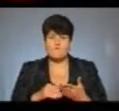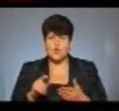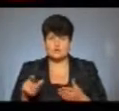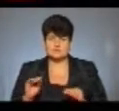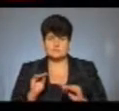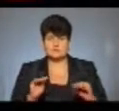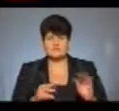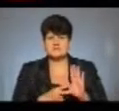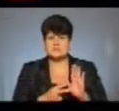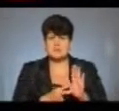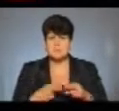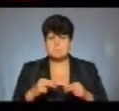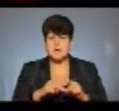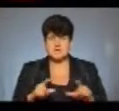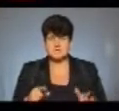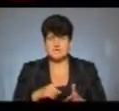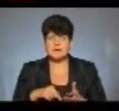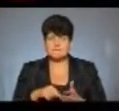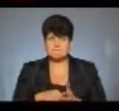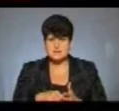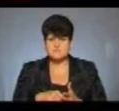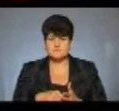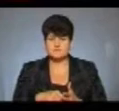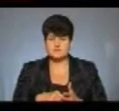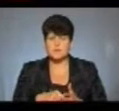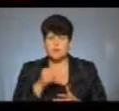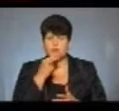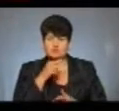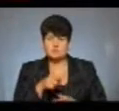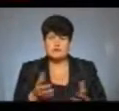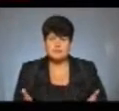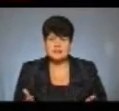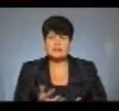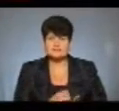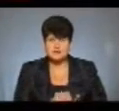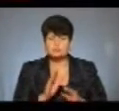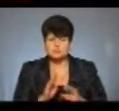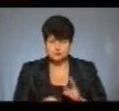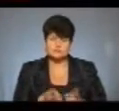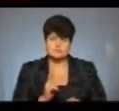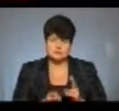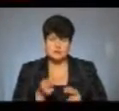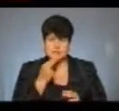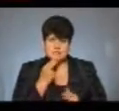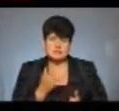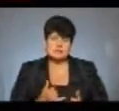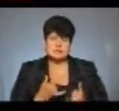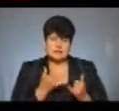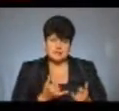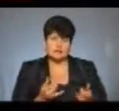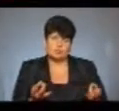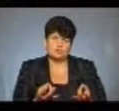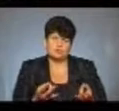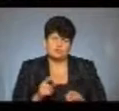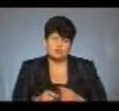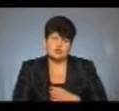7 магазинах міста. Із продуктів, які назбирають, готуватимуть їжу для доставки